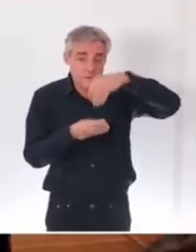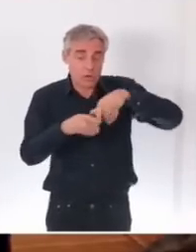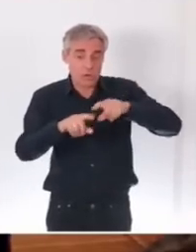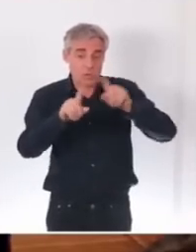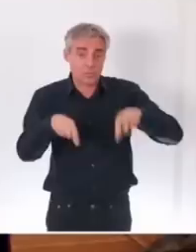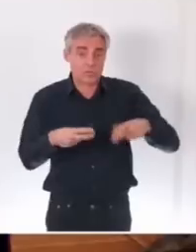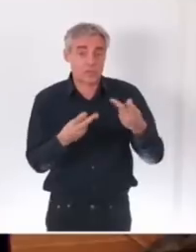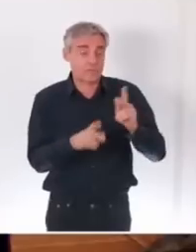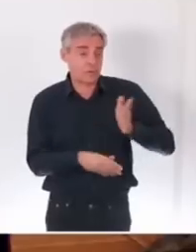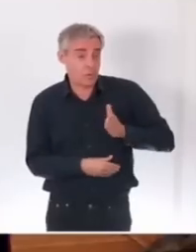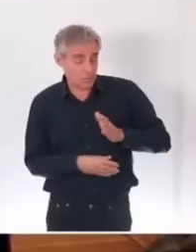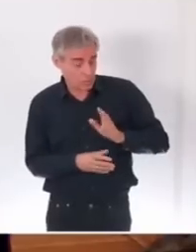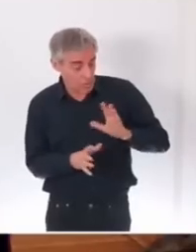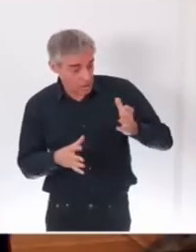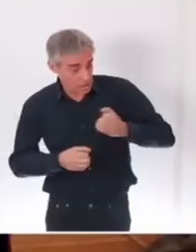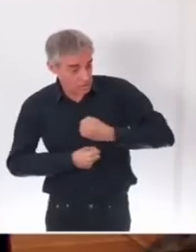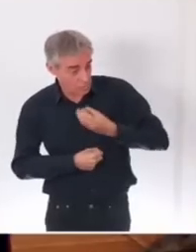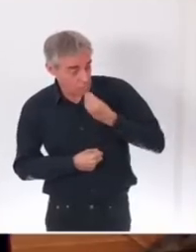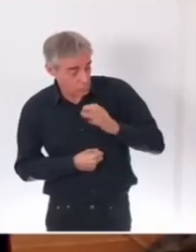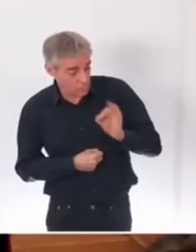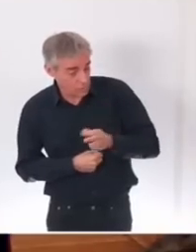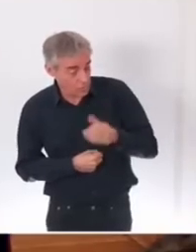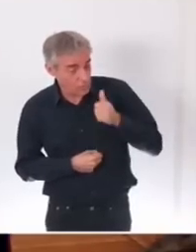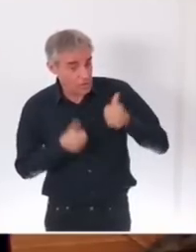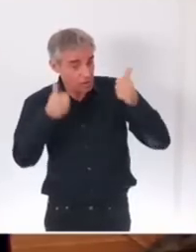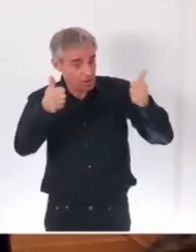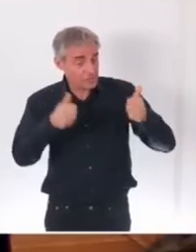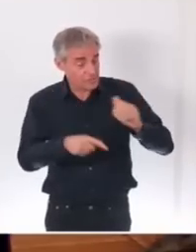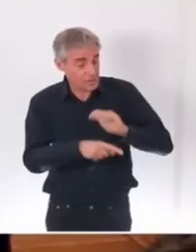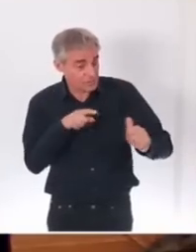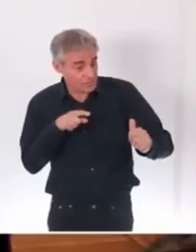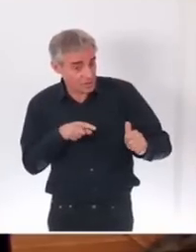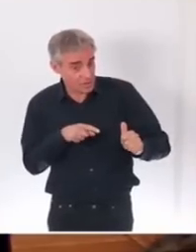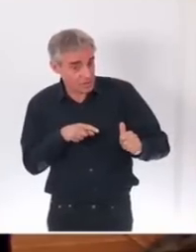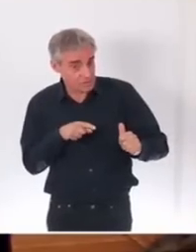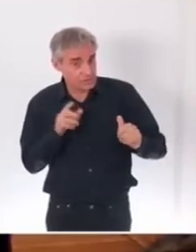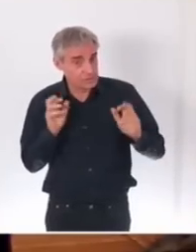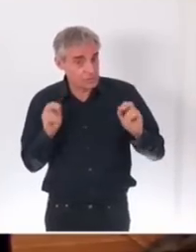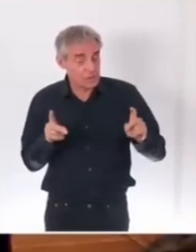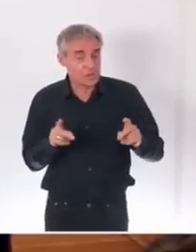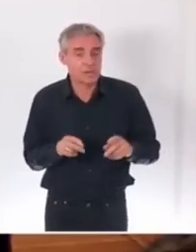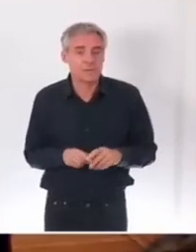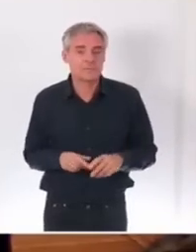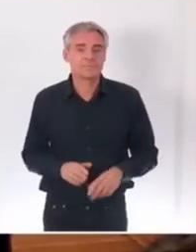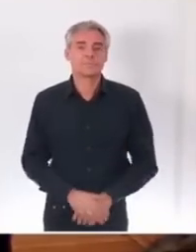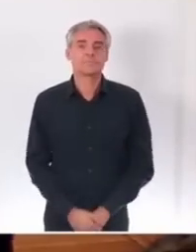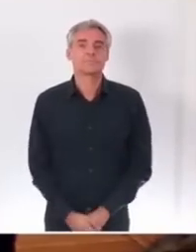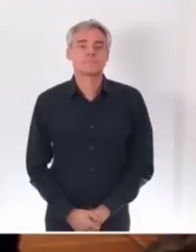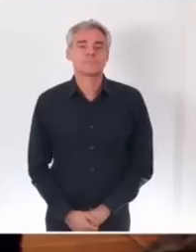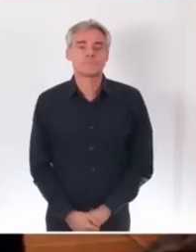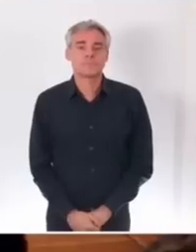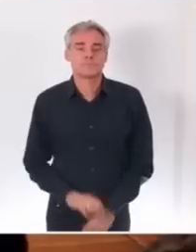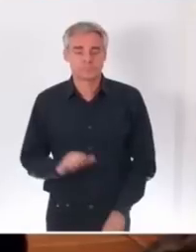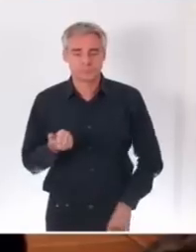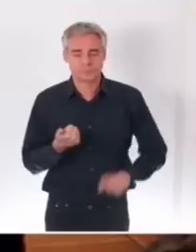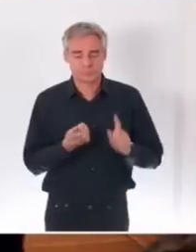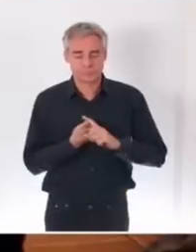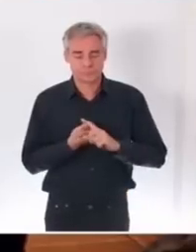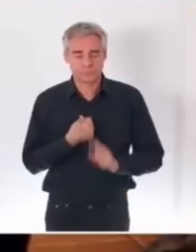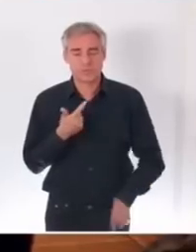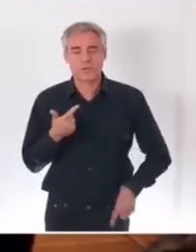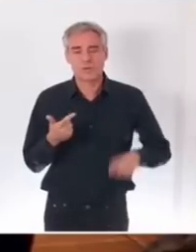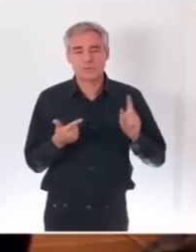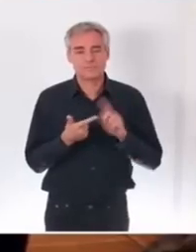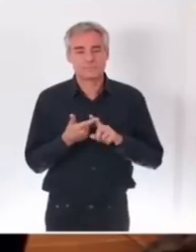Est-ce que vous allez faire un affichage à l'entrée de l'hôtel de ville? Si c'est le cas, on franchira encore un gap. Premier élément.